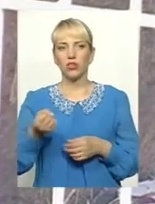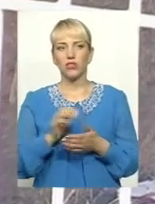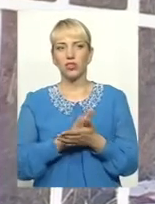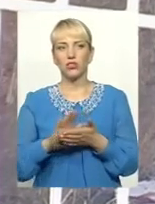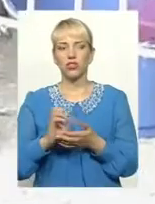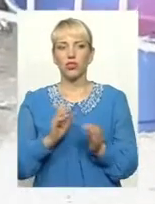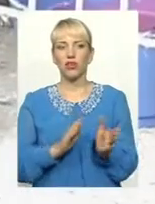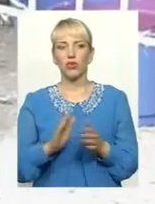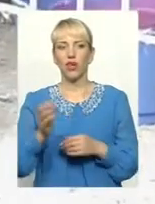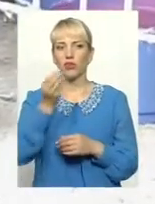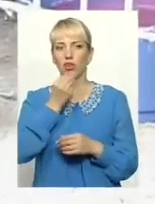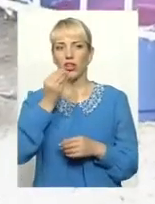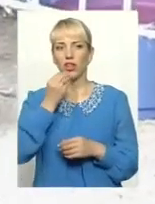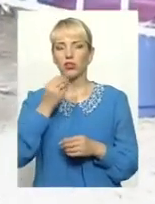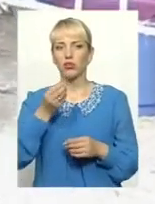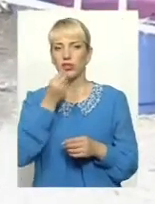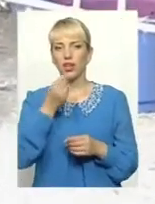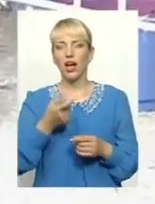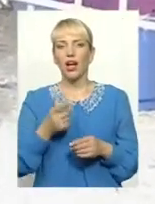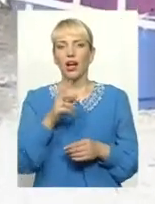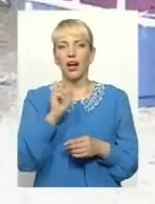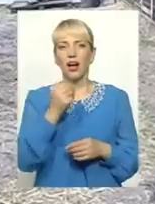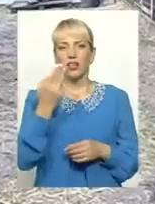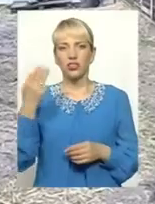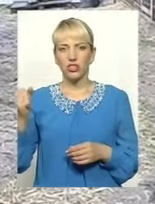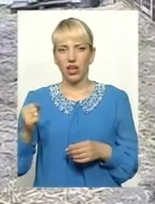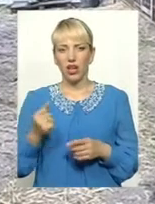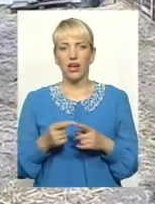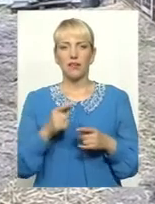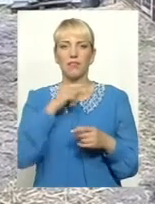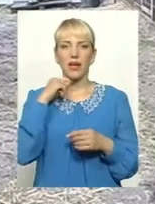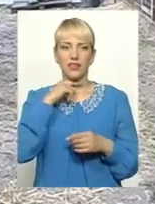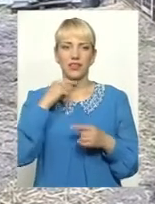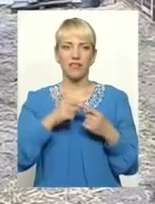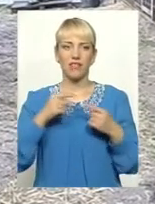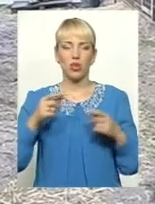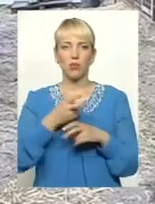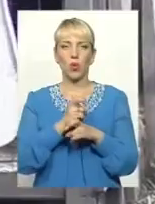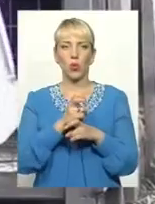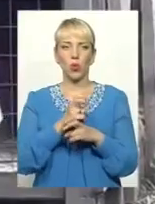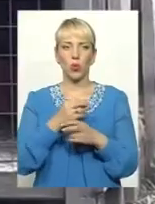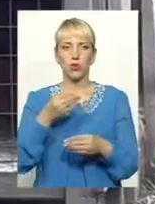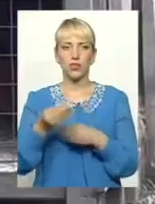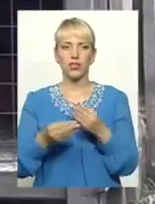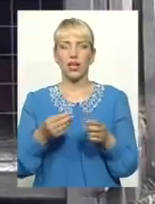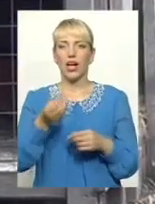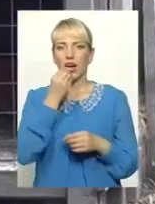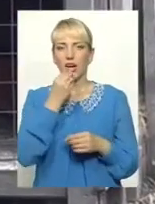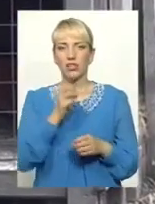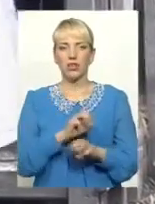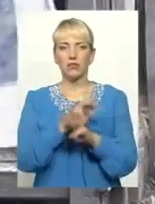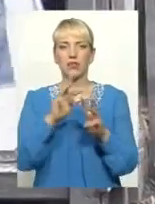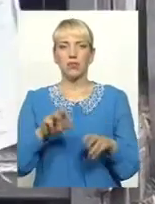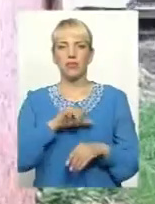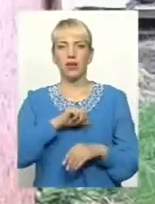та регулярно харчуються. В меню – пшенична та ячмінна каші, м'ясні вироби та кості. Харчами притулок переважно забезпечують